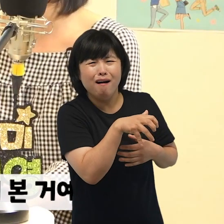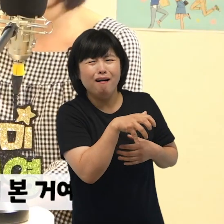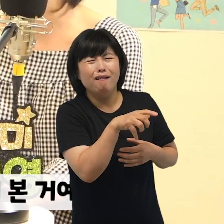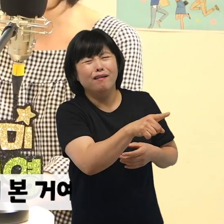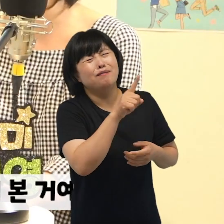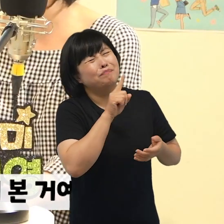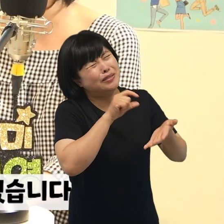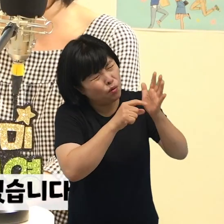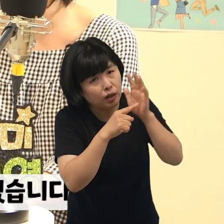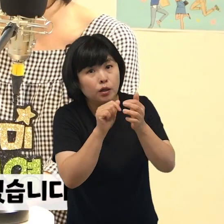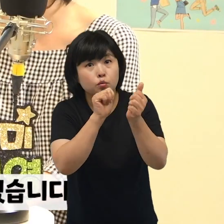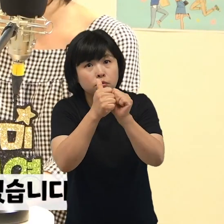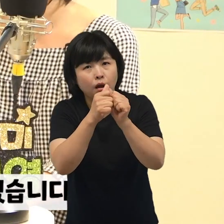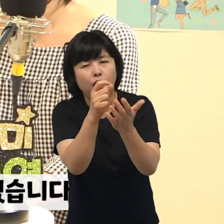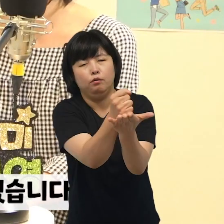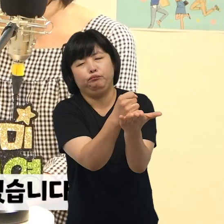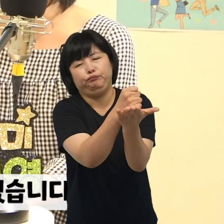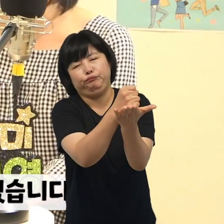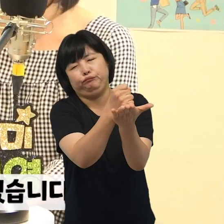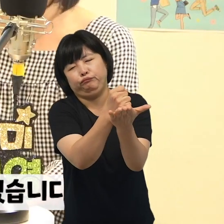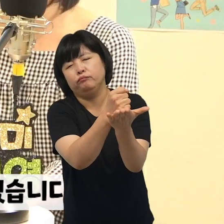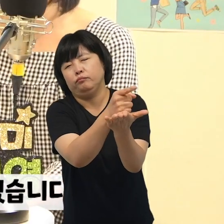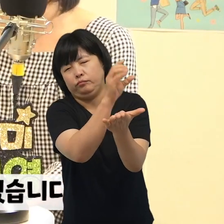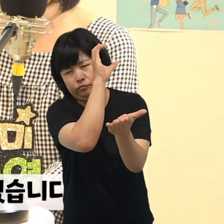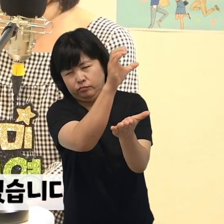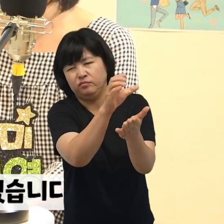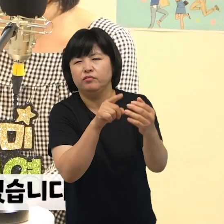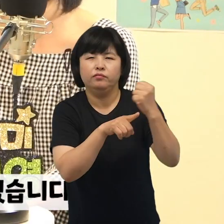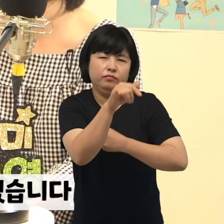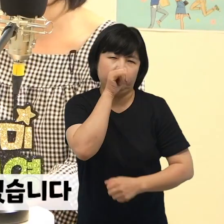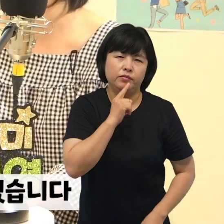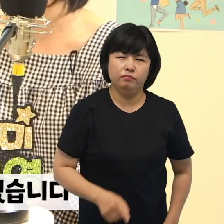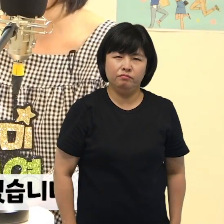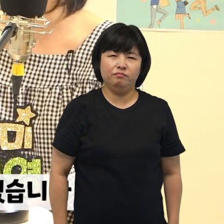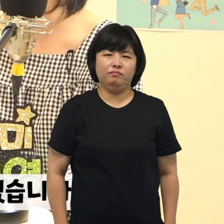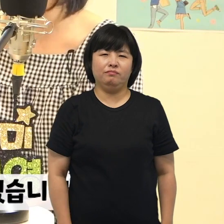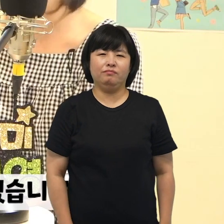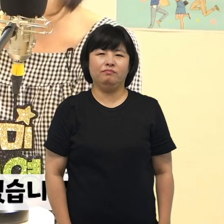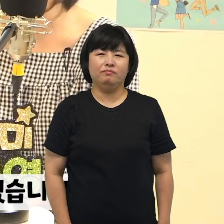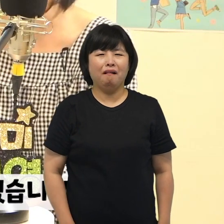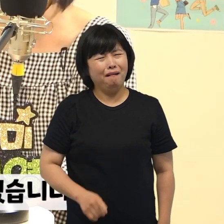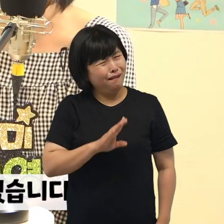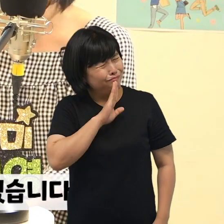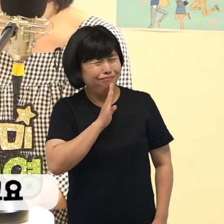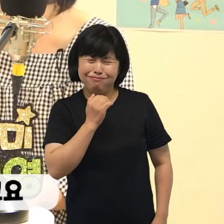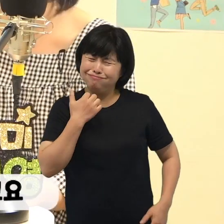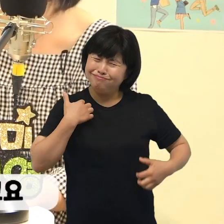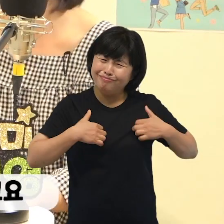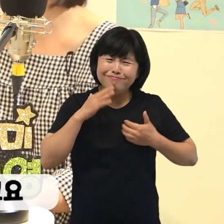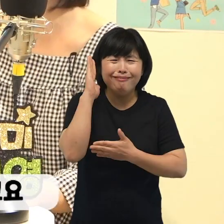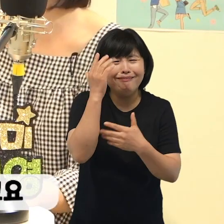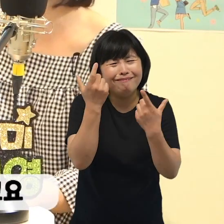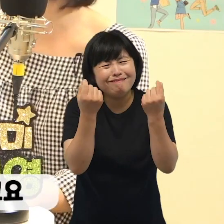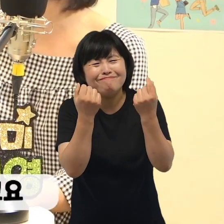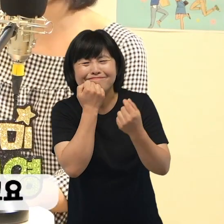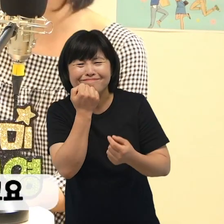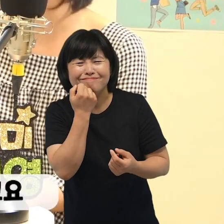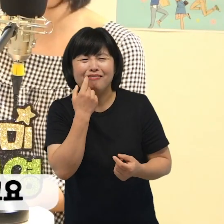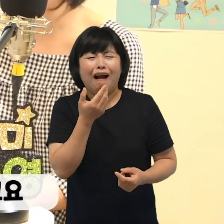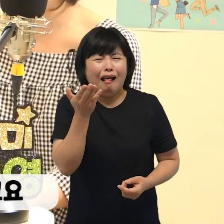더 많이 본 거예요. 그걸로. 그래서 주식이 이만큼 운이라는 그런 의견도 있습니다. 그런 재밌는